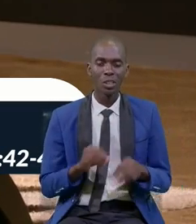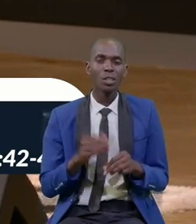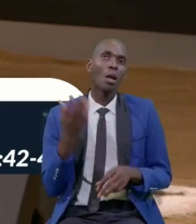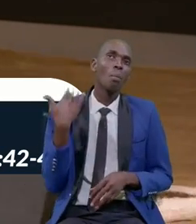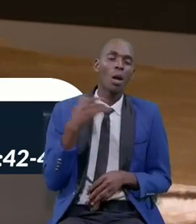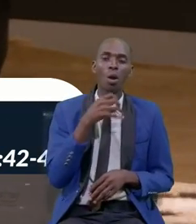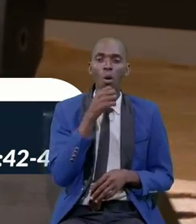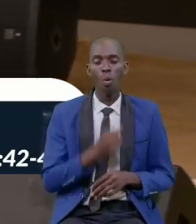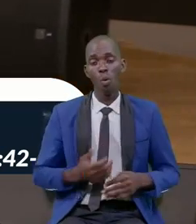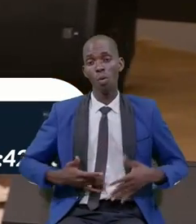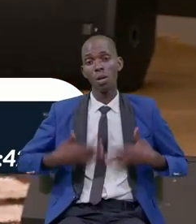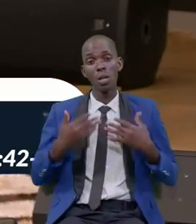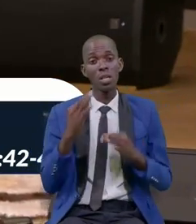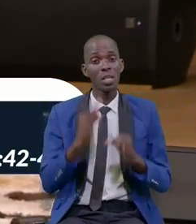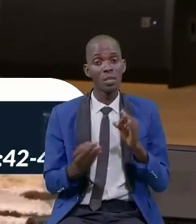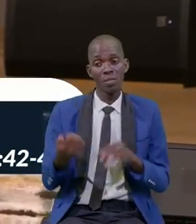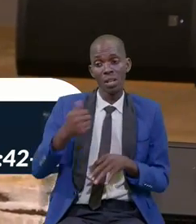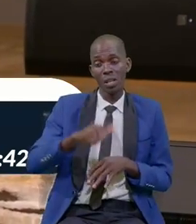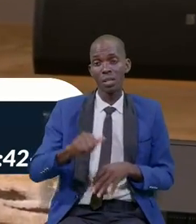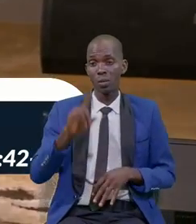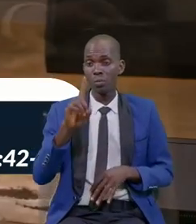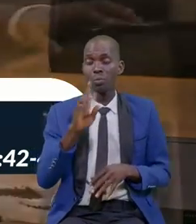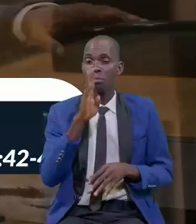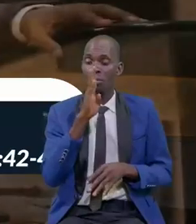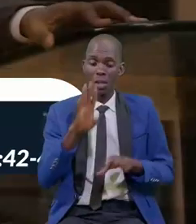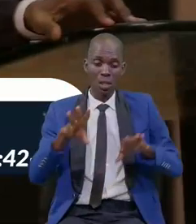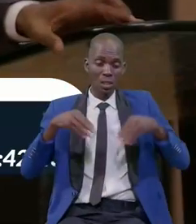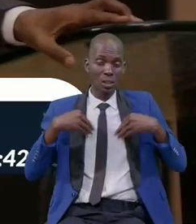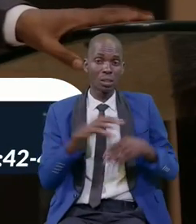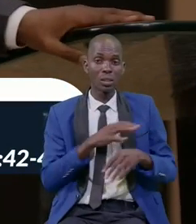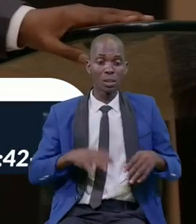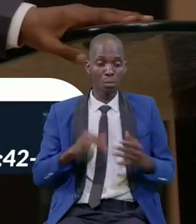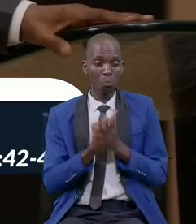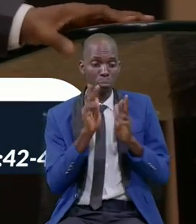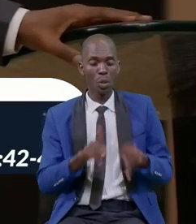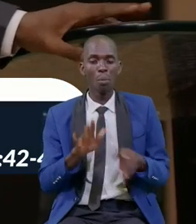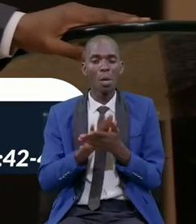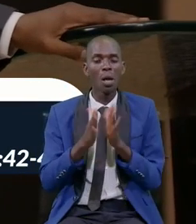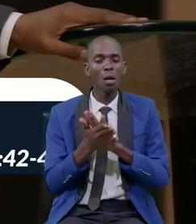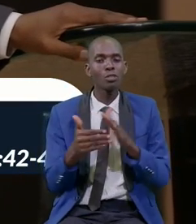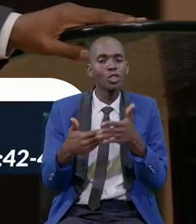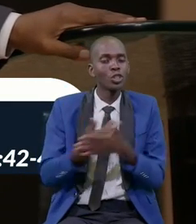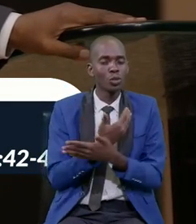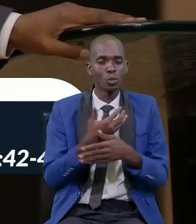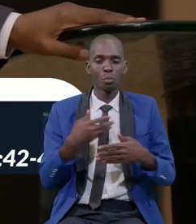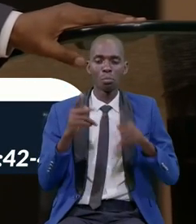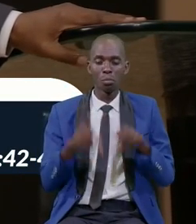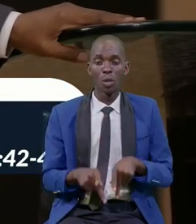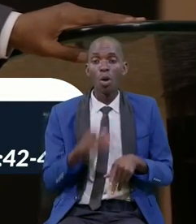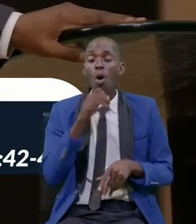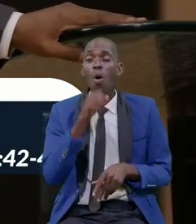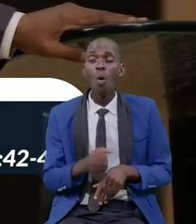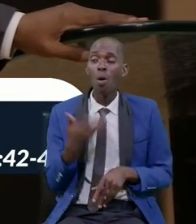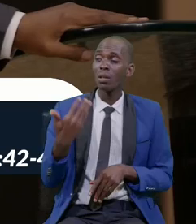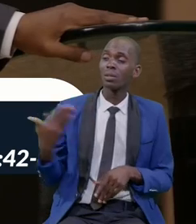dans l'ancienne vie. Si quelqu'un est en Christ, il est une nouvelle créature. Les choses anciennes sont passées, mais